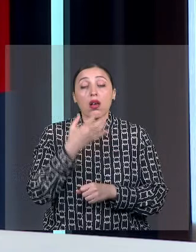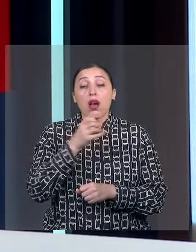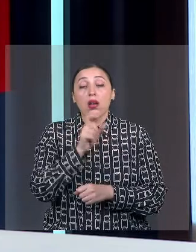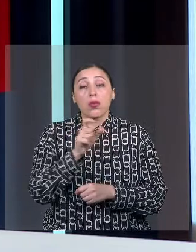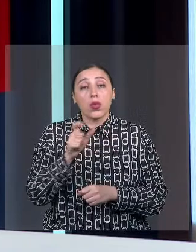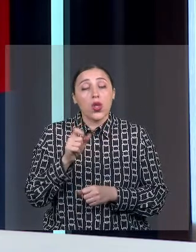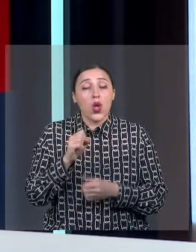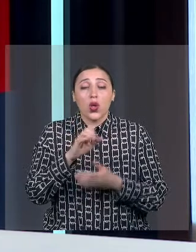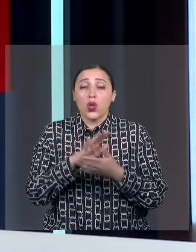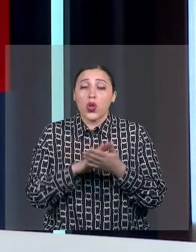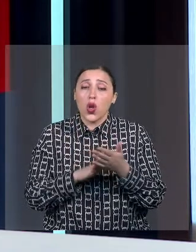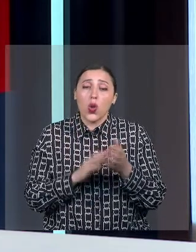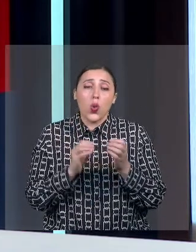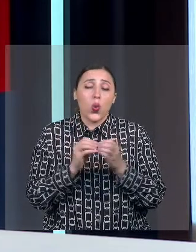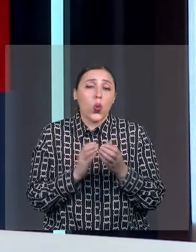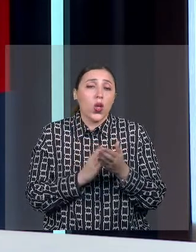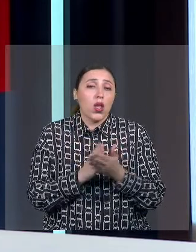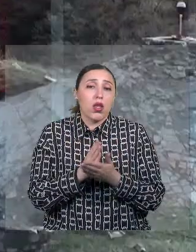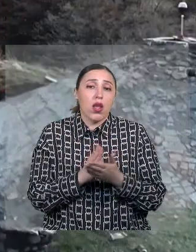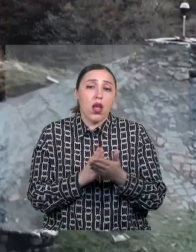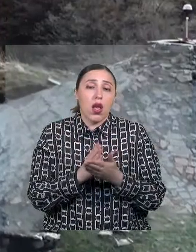իրենց բնականոն ծառայությունը։